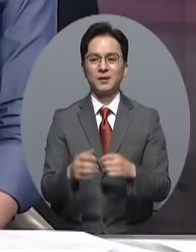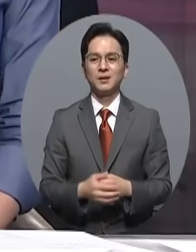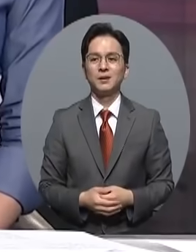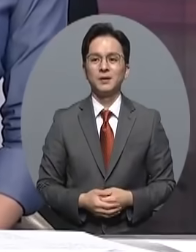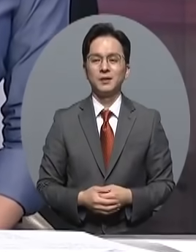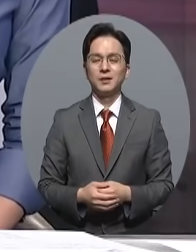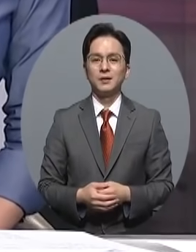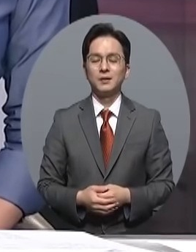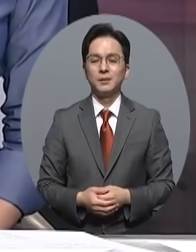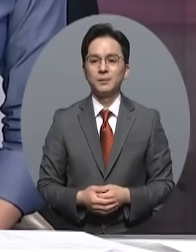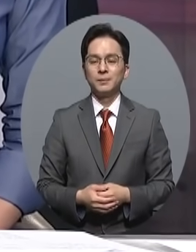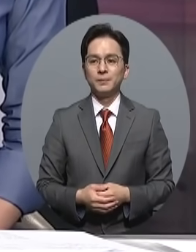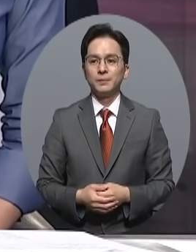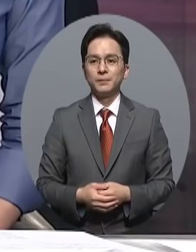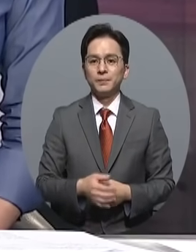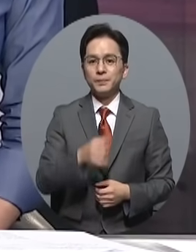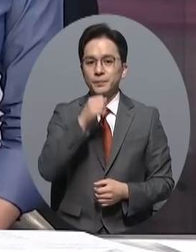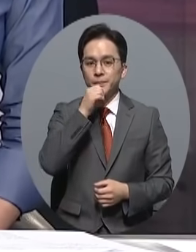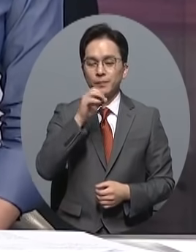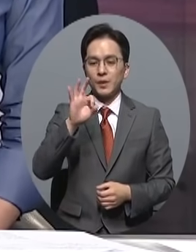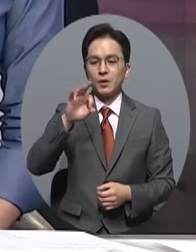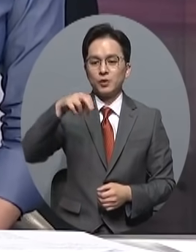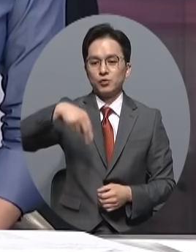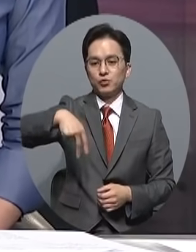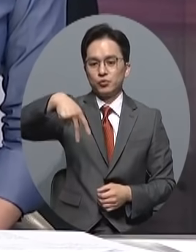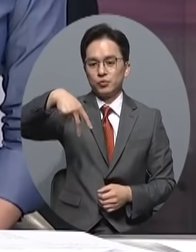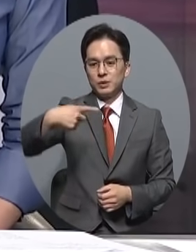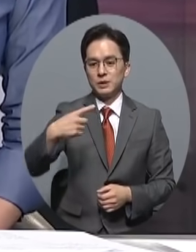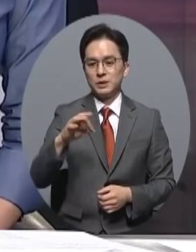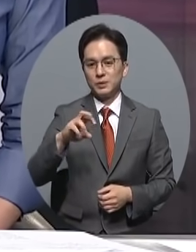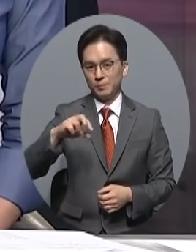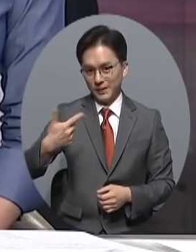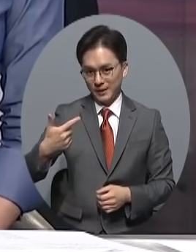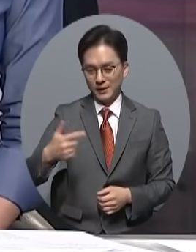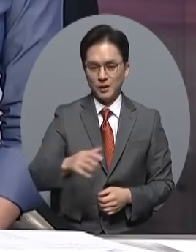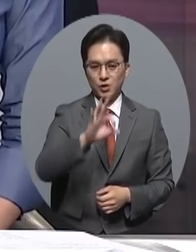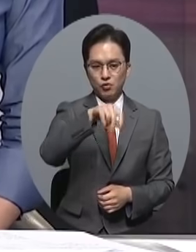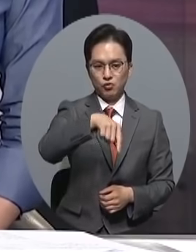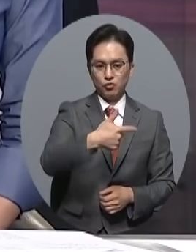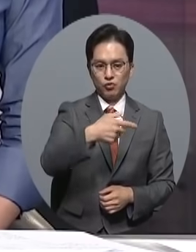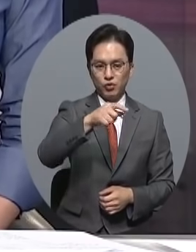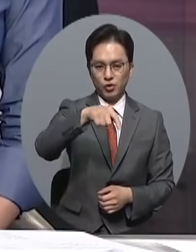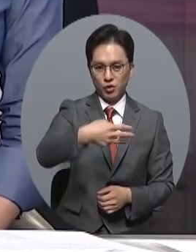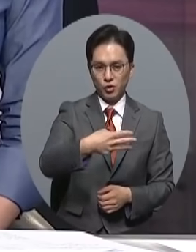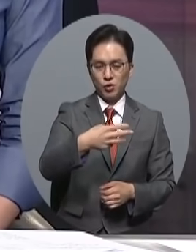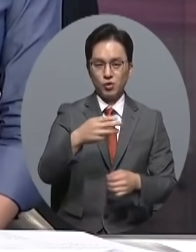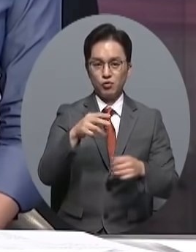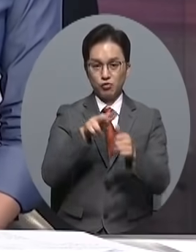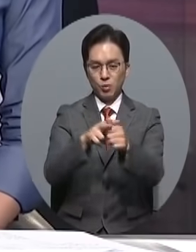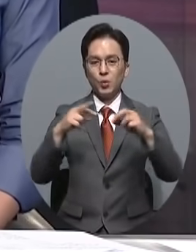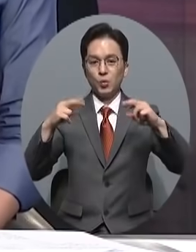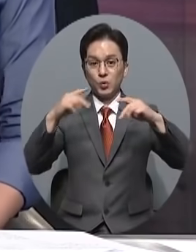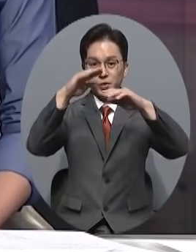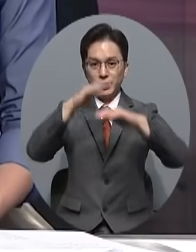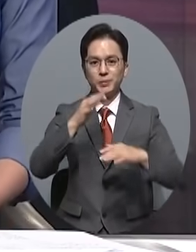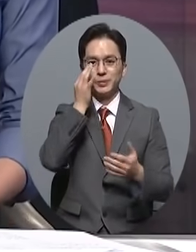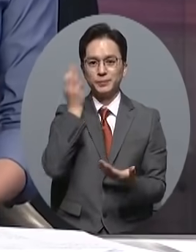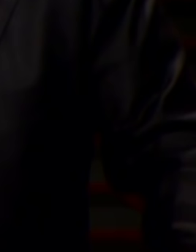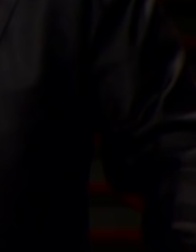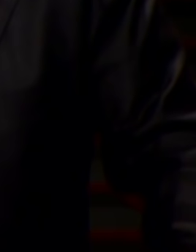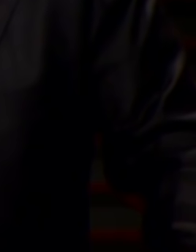표절 의혹 등으로 신경전 벌이고 있죠. 유승민 후보하고 윤석열 후보 간에도 이 설전이 만만치가 않았습니다. 영상 준비했습니다.